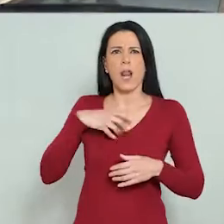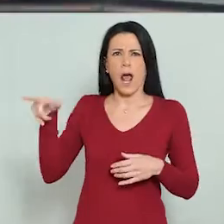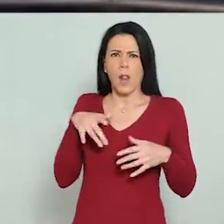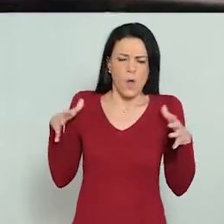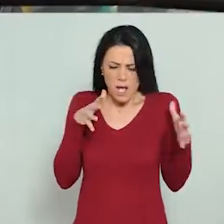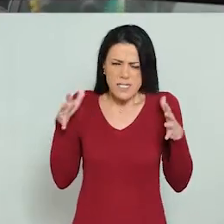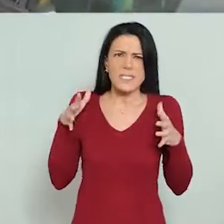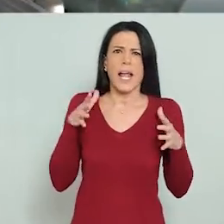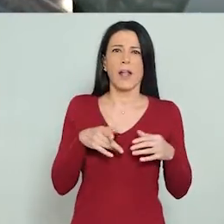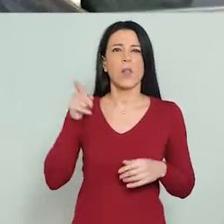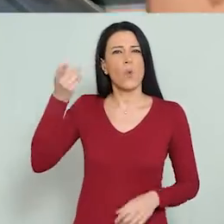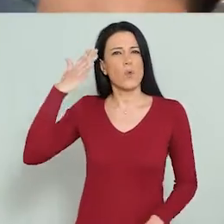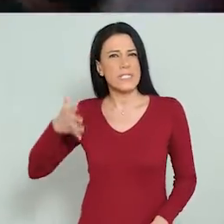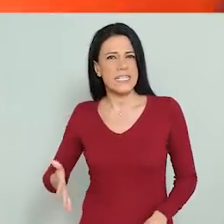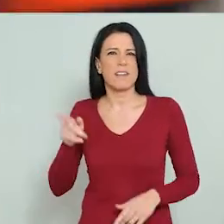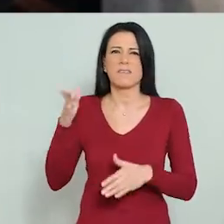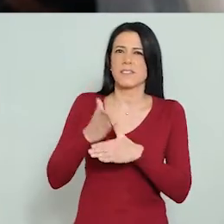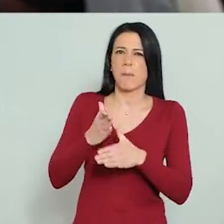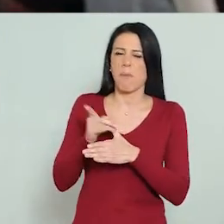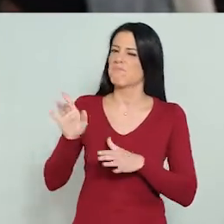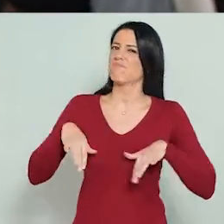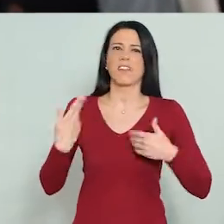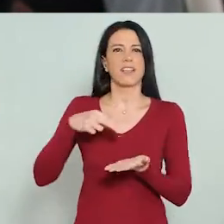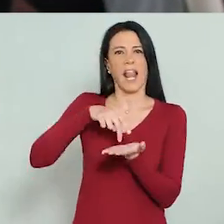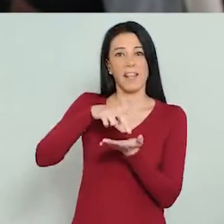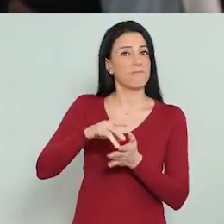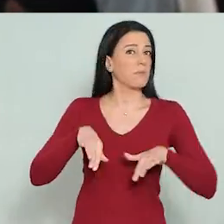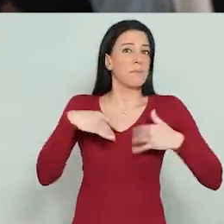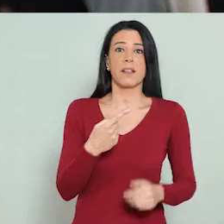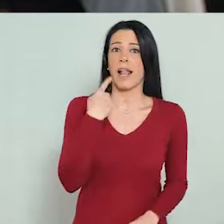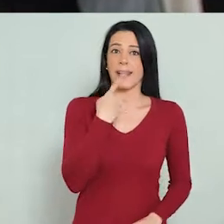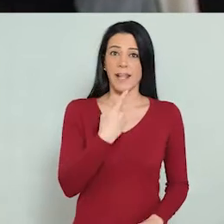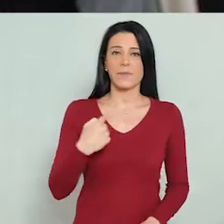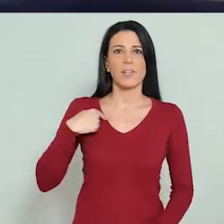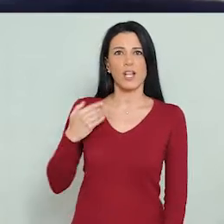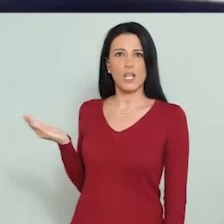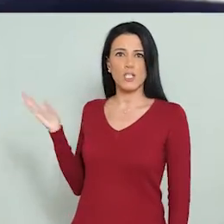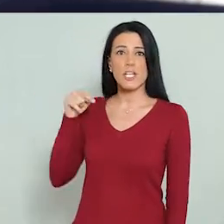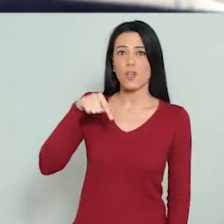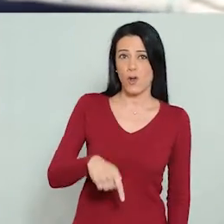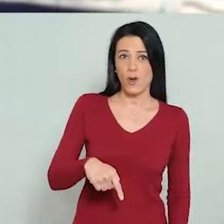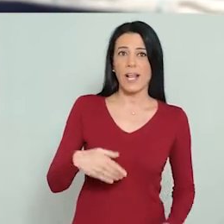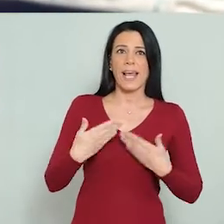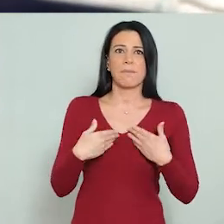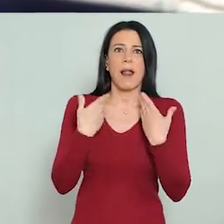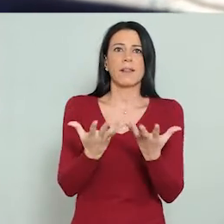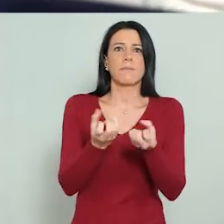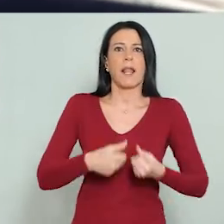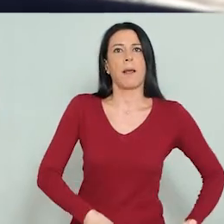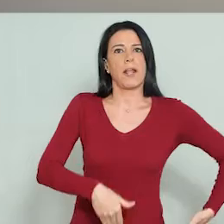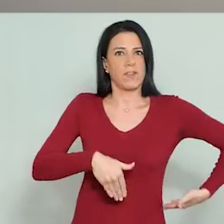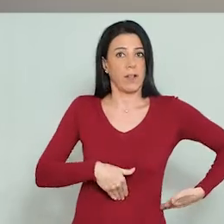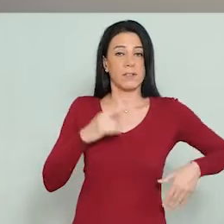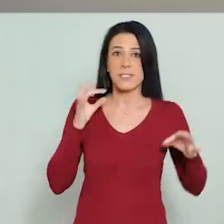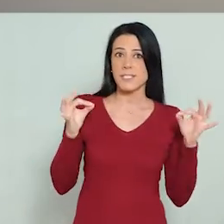صار عنده هزة حياته صغير وأثرت عليه كتير، فبطل يمشي وبطل يحكي. أنا جيت